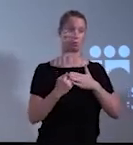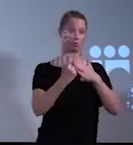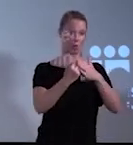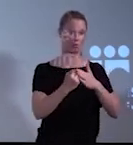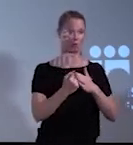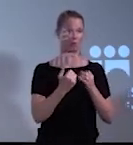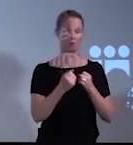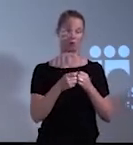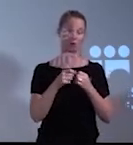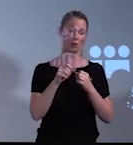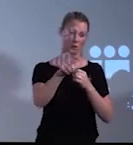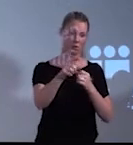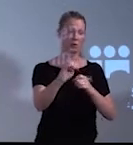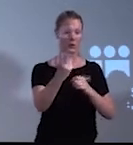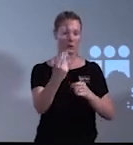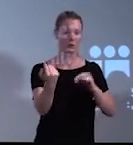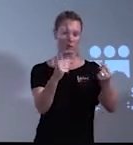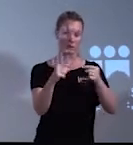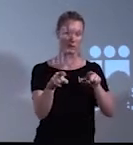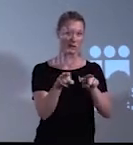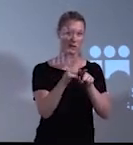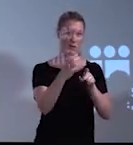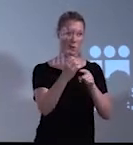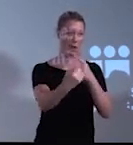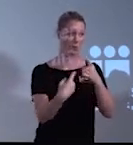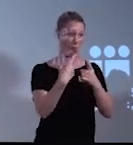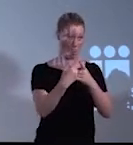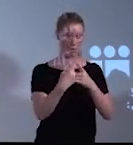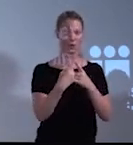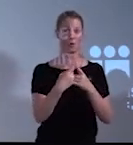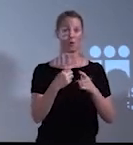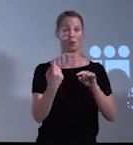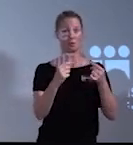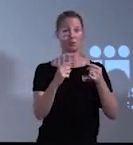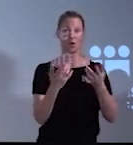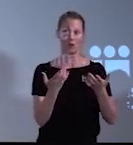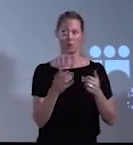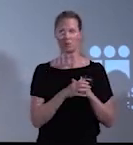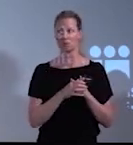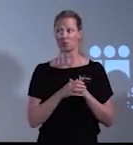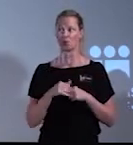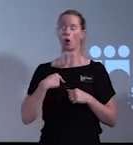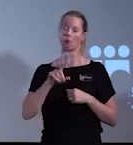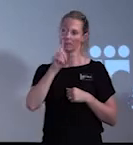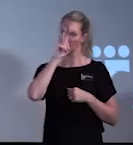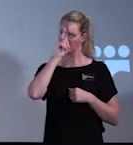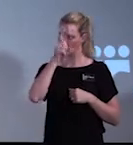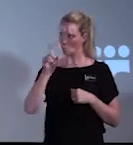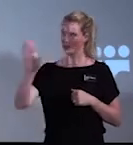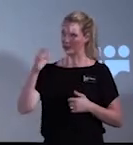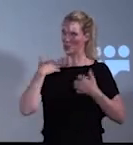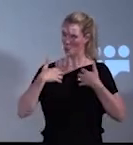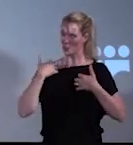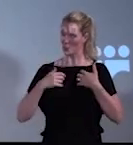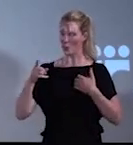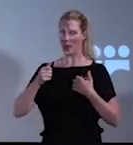behövde vända i EU, och det tog ju nästan ett år, men inte mer än så. Så att jag förstår din oro. Du